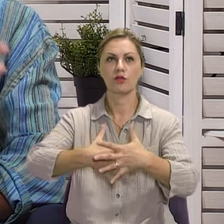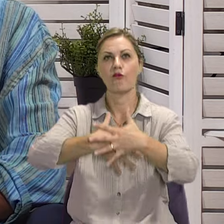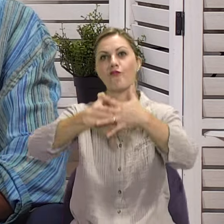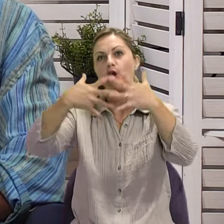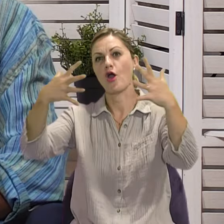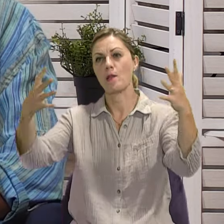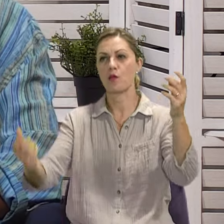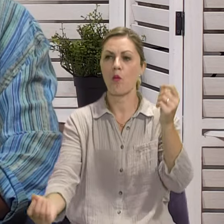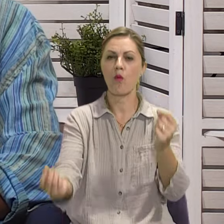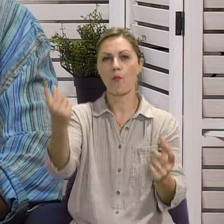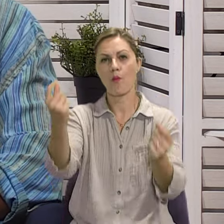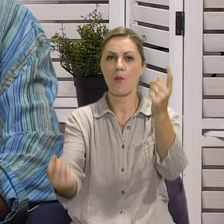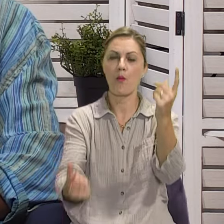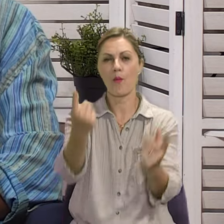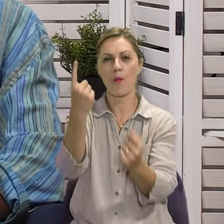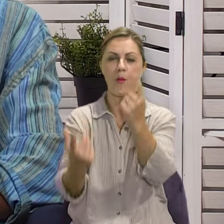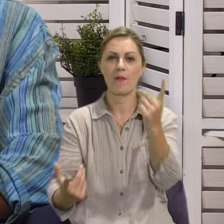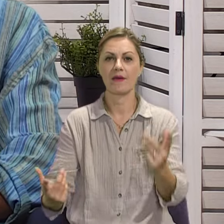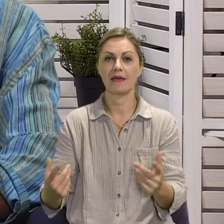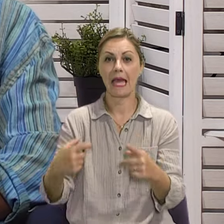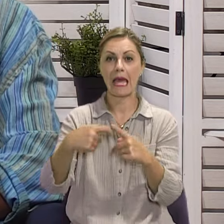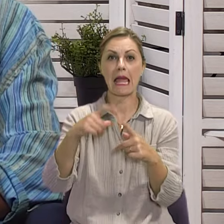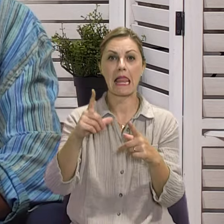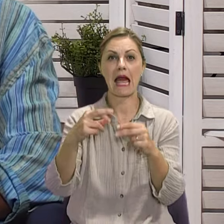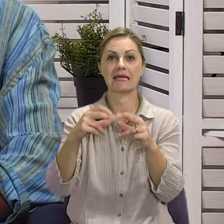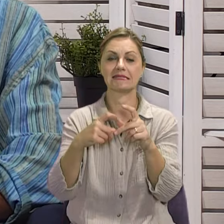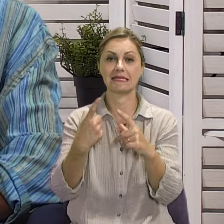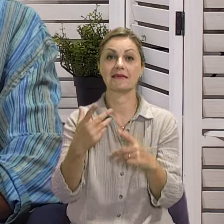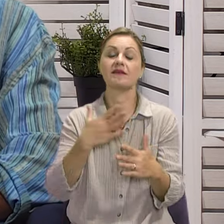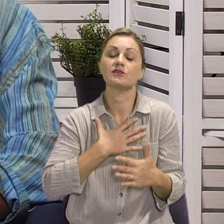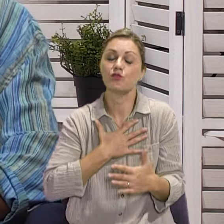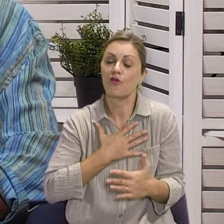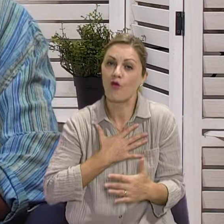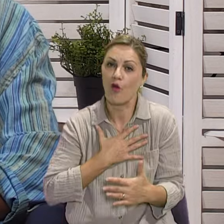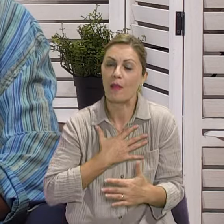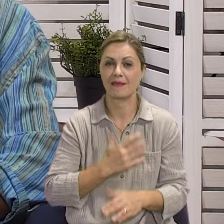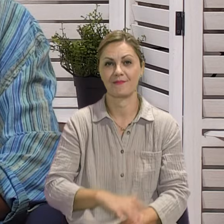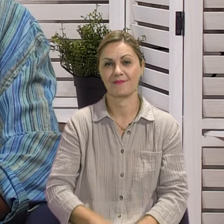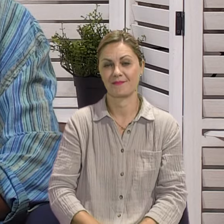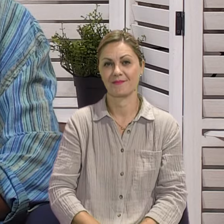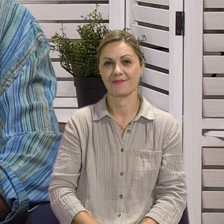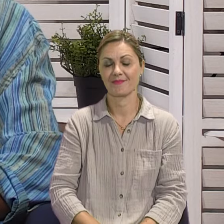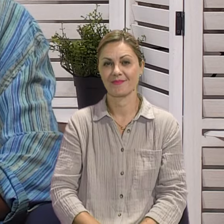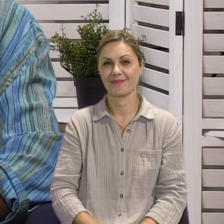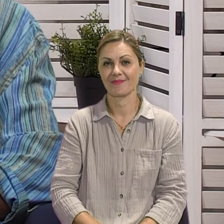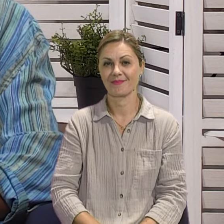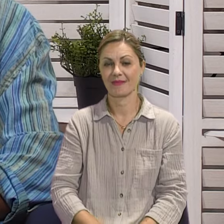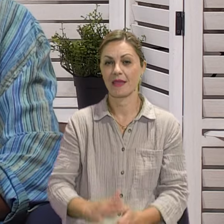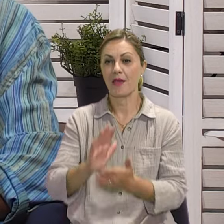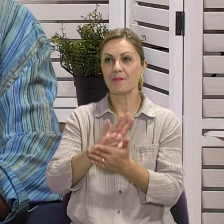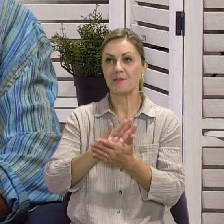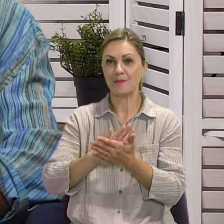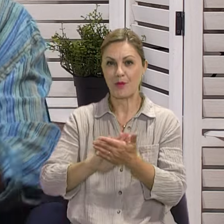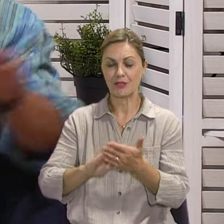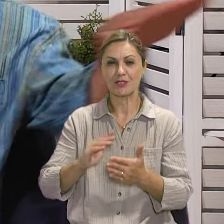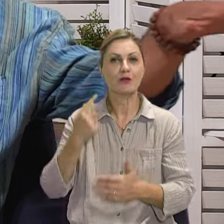ocean klasike u mome životu, onda je i to stalo. Počeo sam sa Gershwinom, to je prvo što